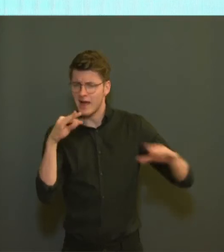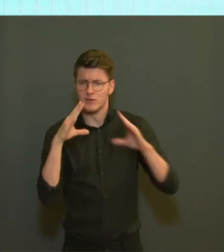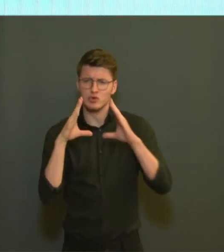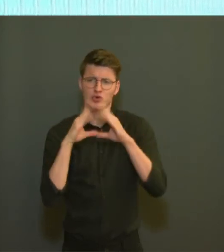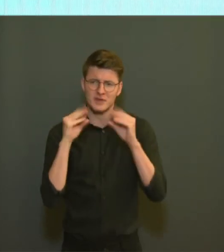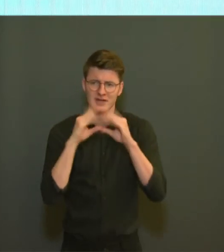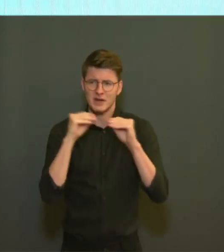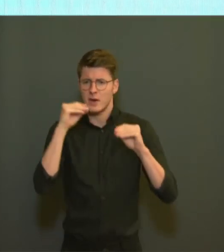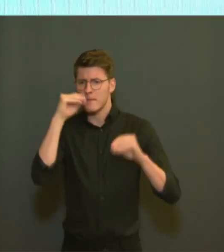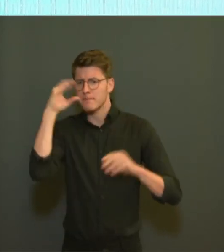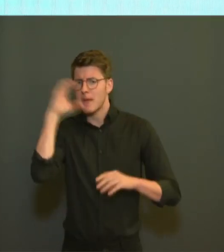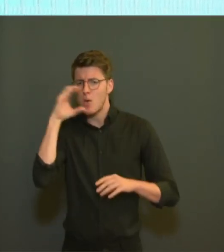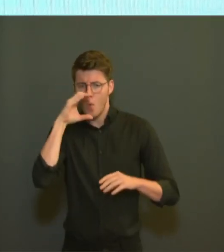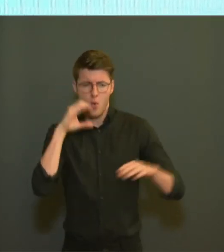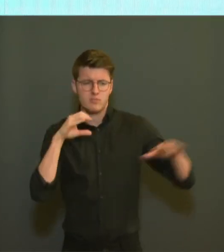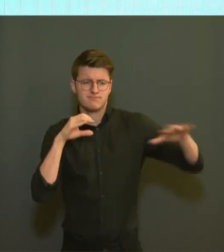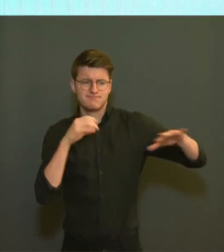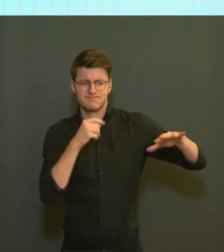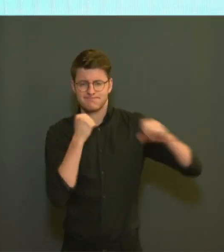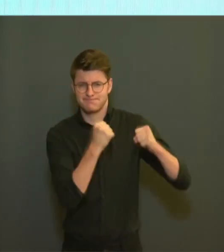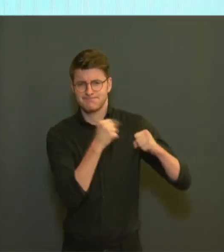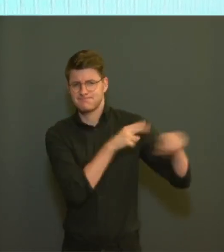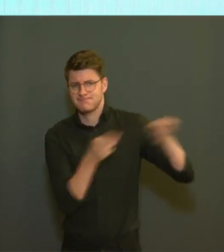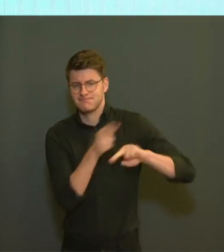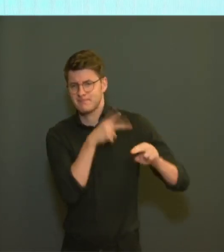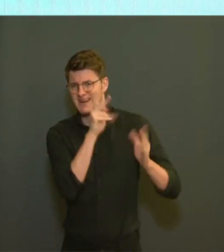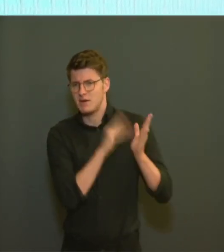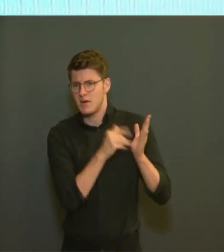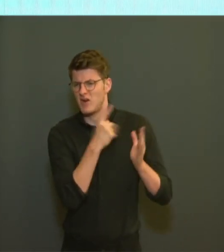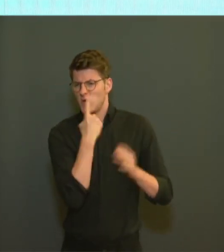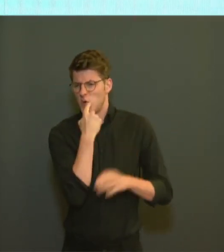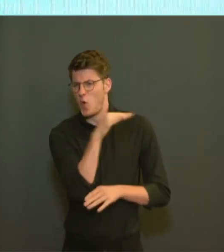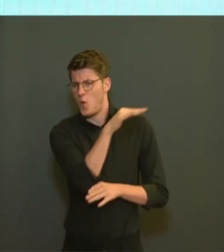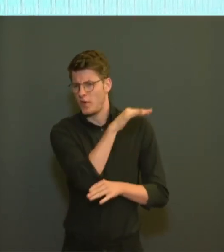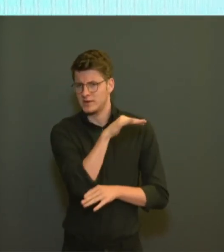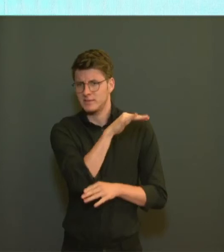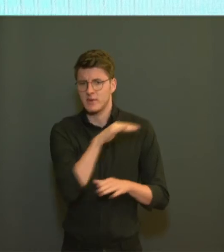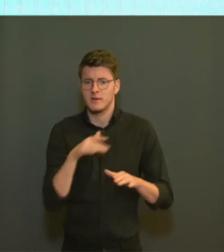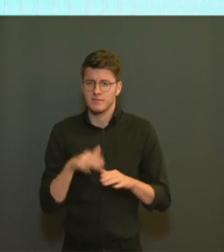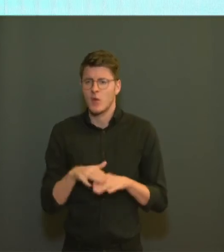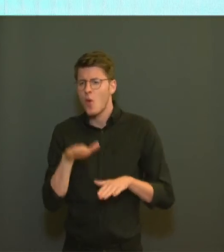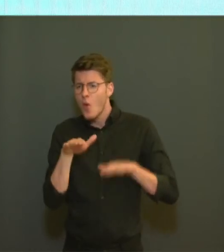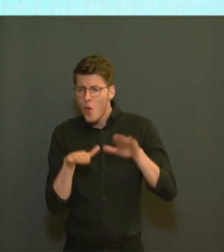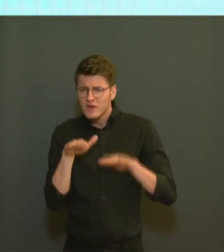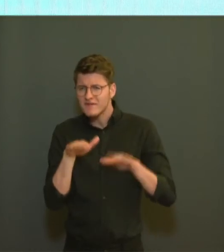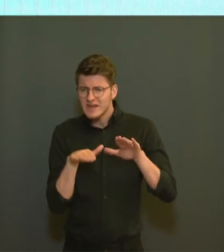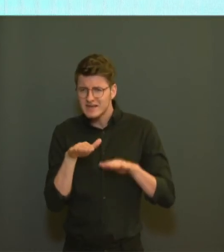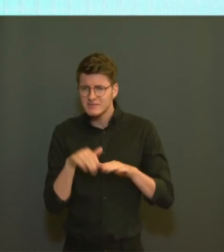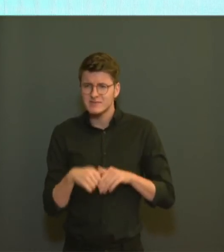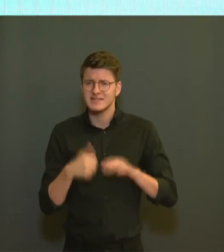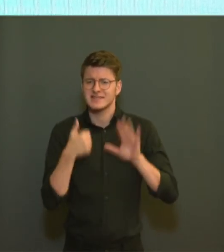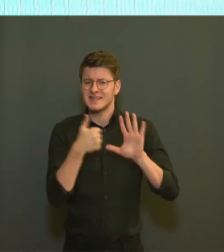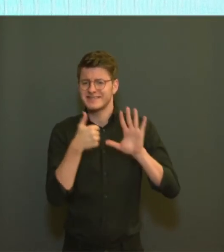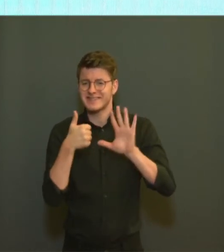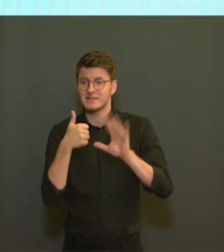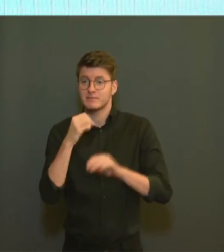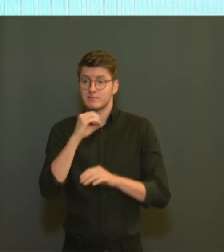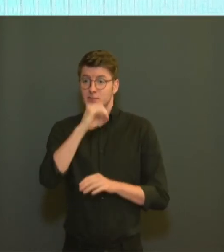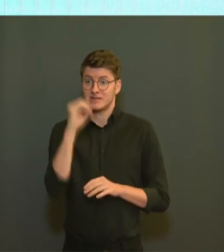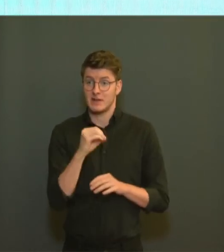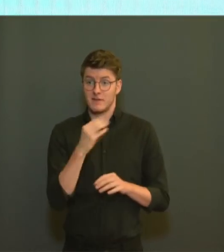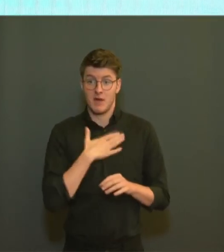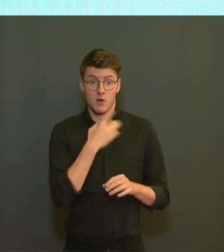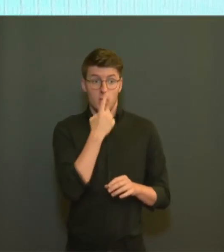Ongeveer 66% van de terugkeerders uit een rode zone hebben uiteindelijk een test laten afnemen